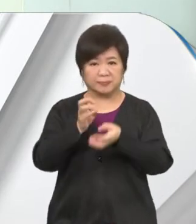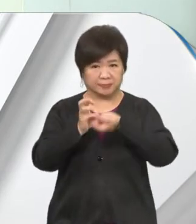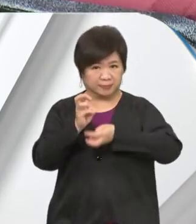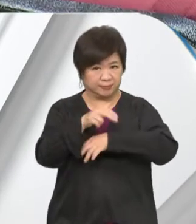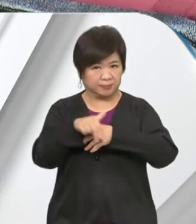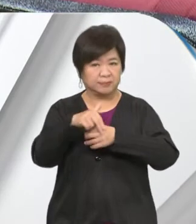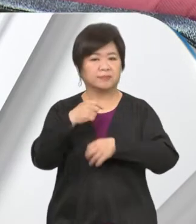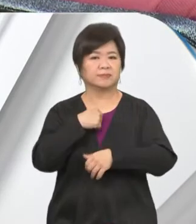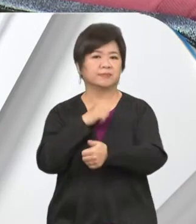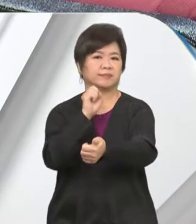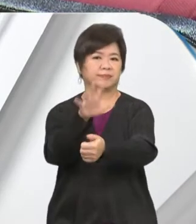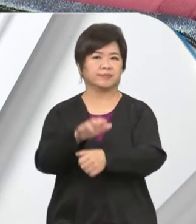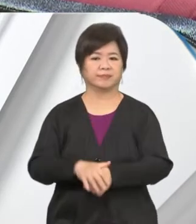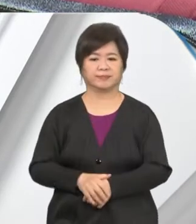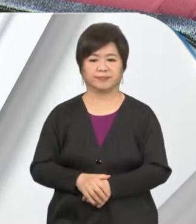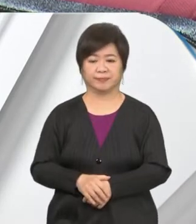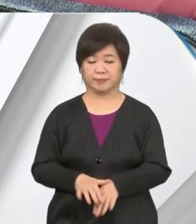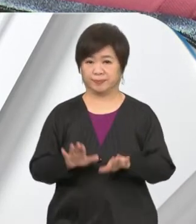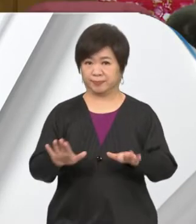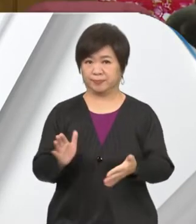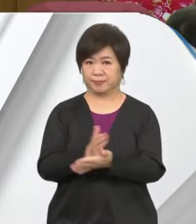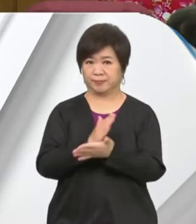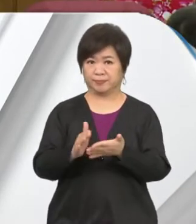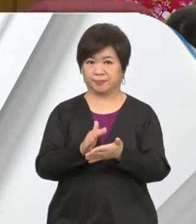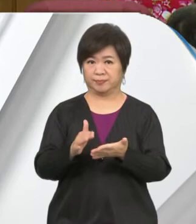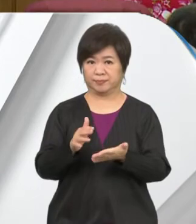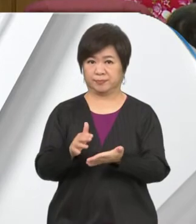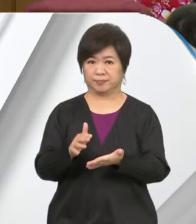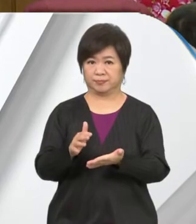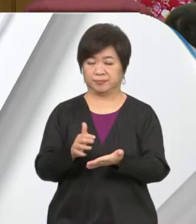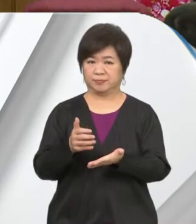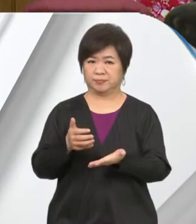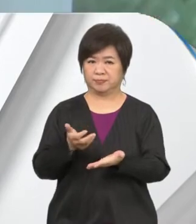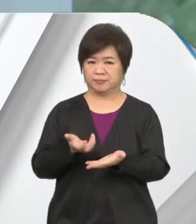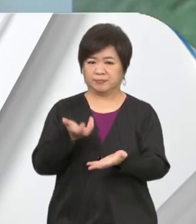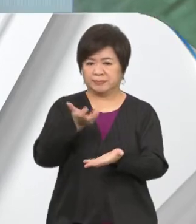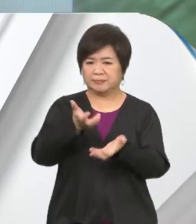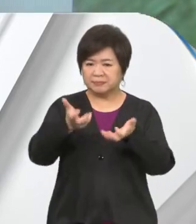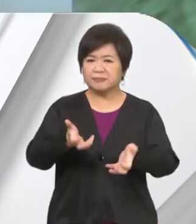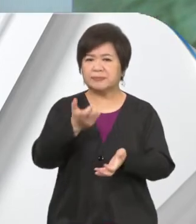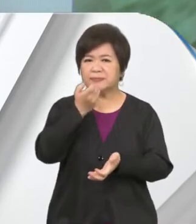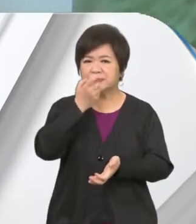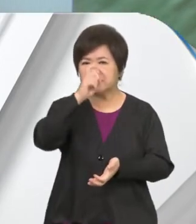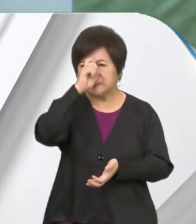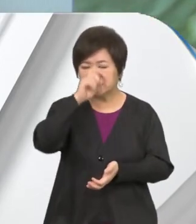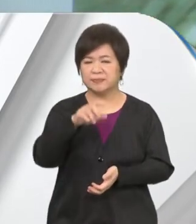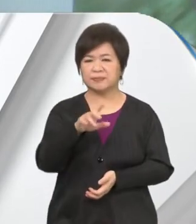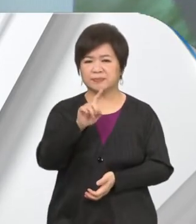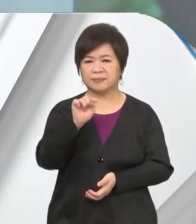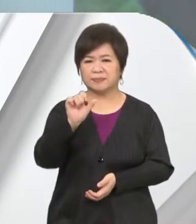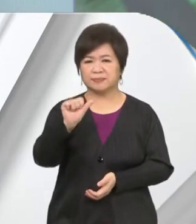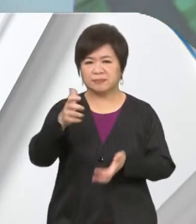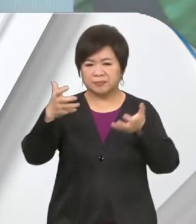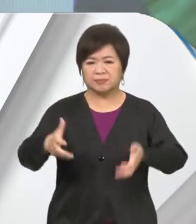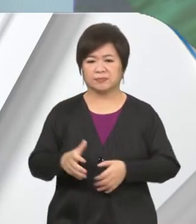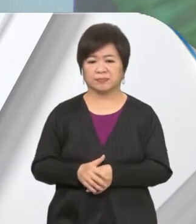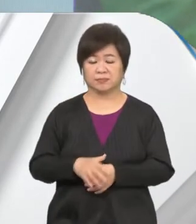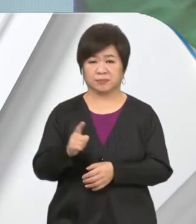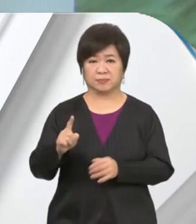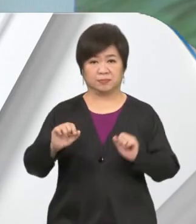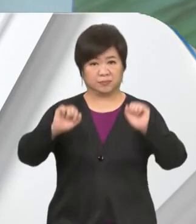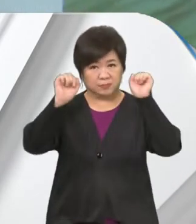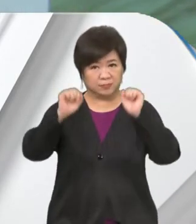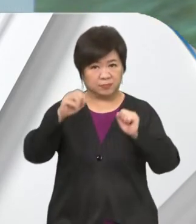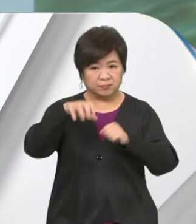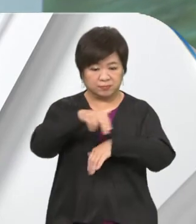提出来。那以就目前来讲的载重，希望可以到达1米。 新竹县教育局讲，让全民认同馆当地